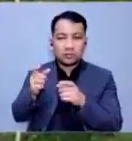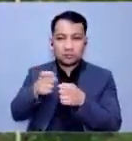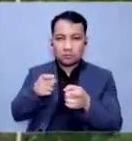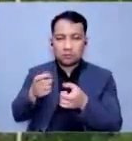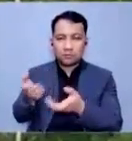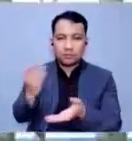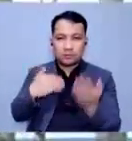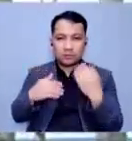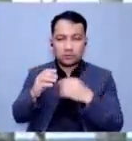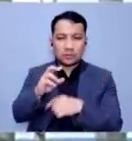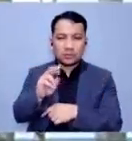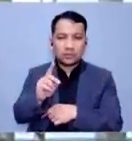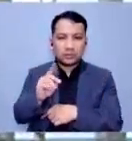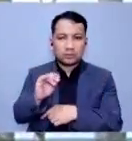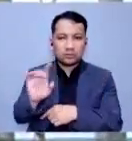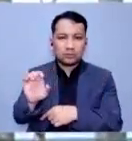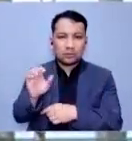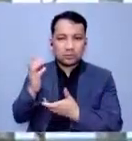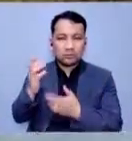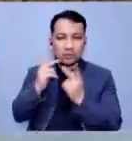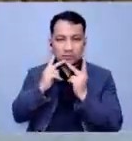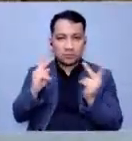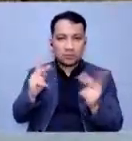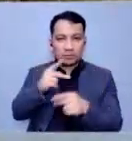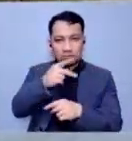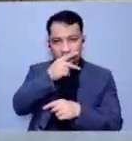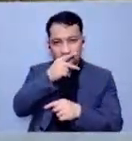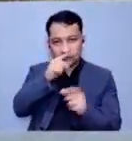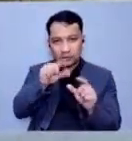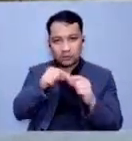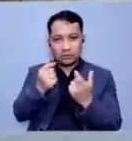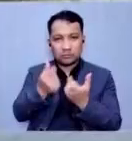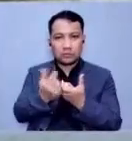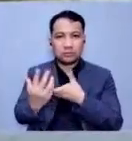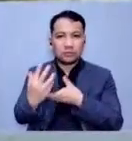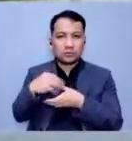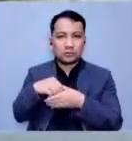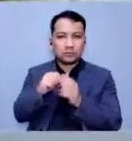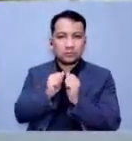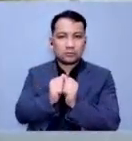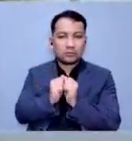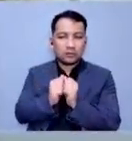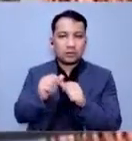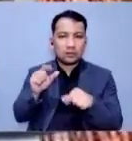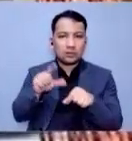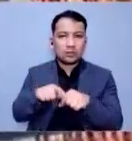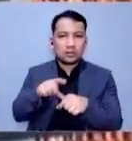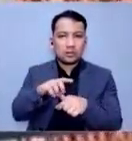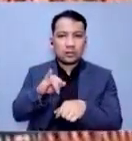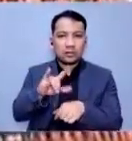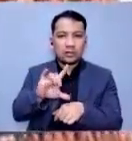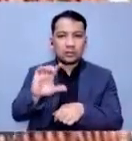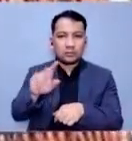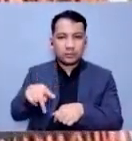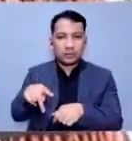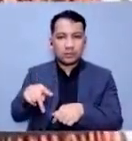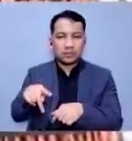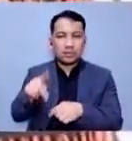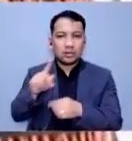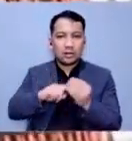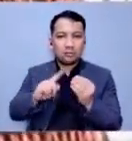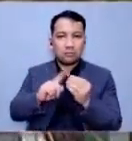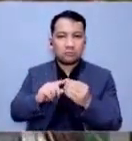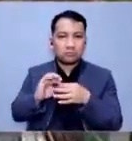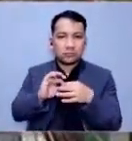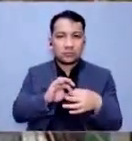din ng Energy Department ang public at private sector na sumali sa Interruptible Load Program o ILP. Sa ilalim nito,